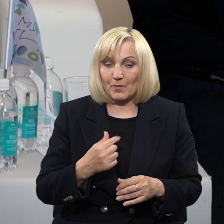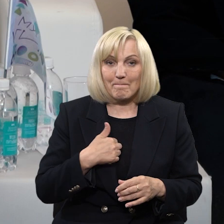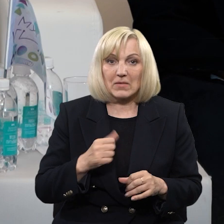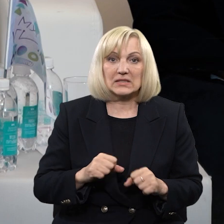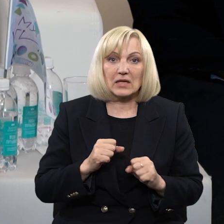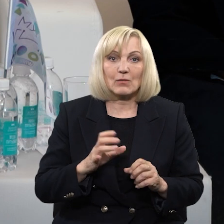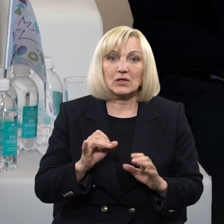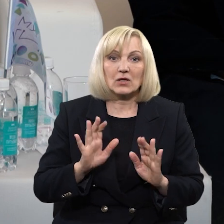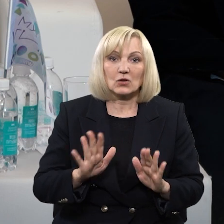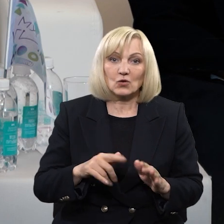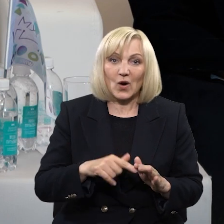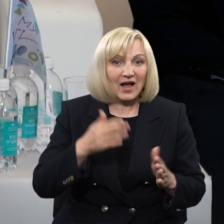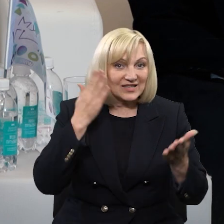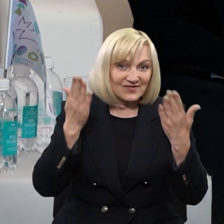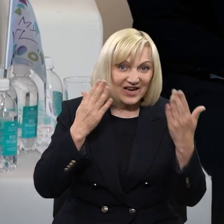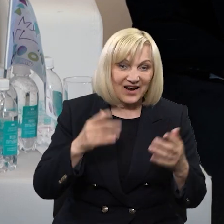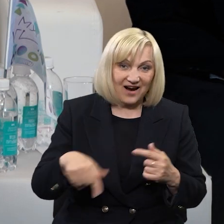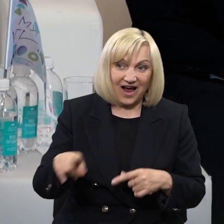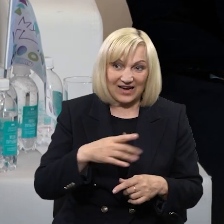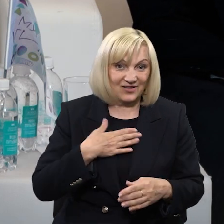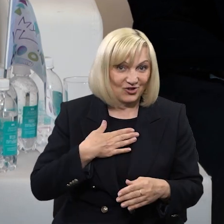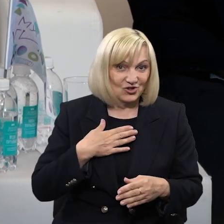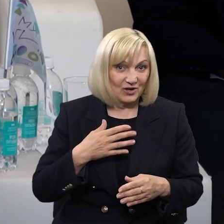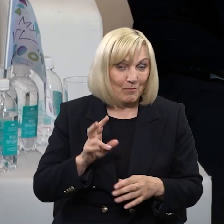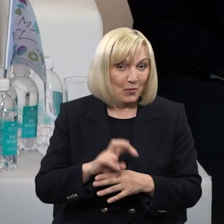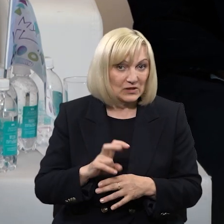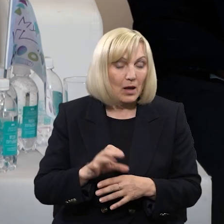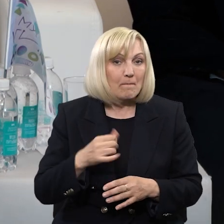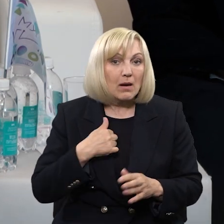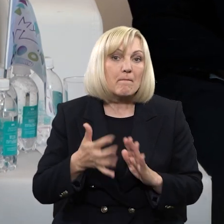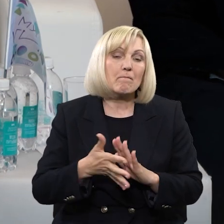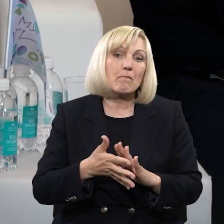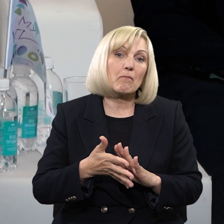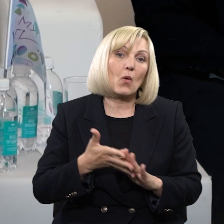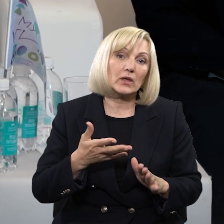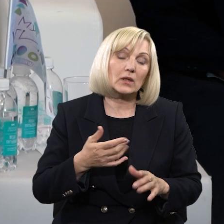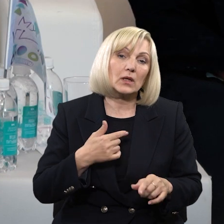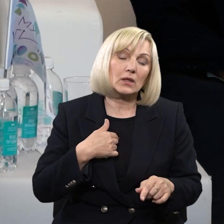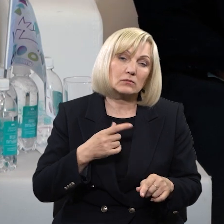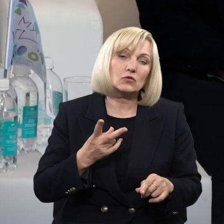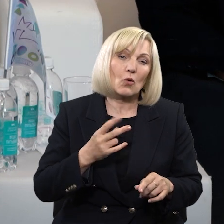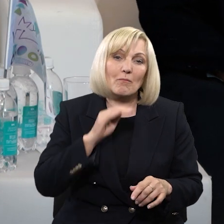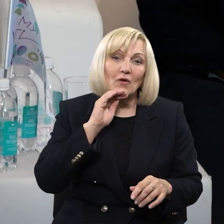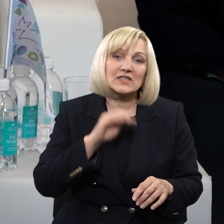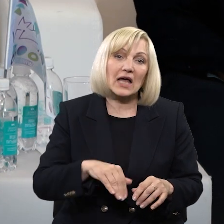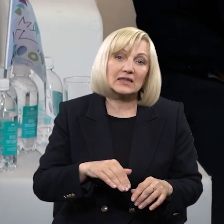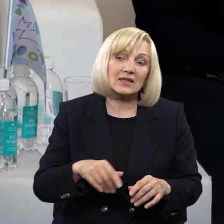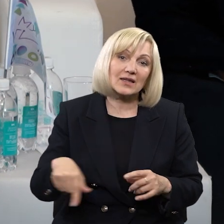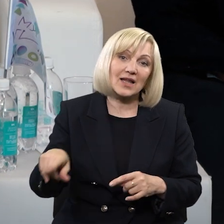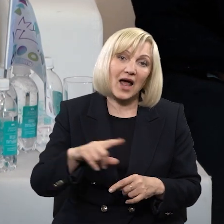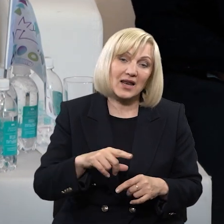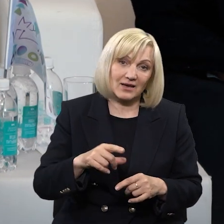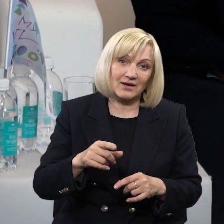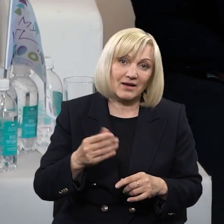занимались эти теминтом и развлекали немножко наших посетителей мы подняли профессиональный компетенции наших сотрудников